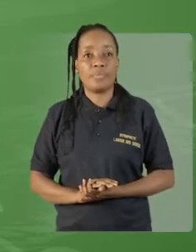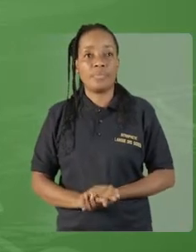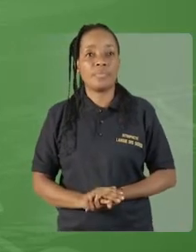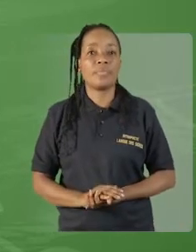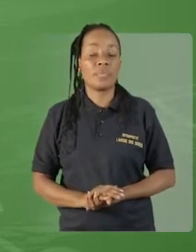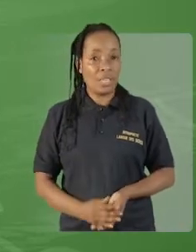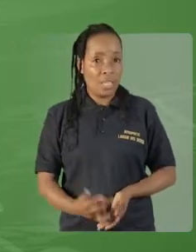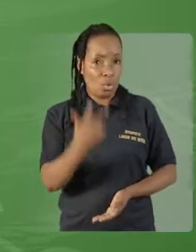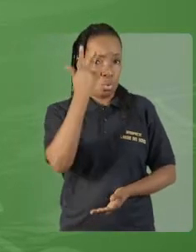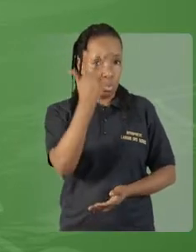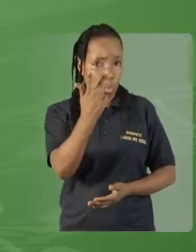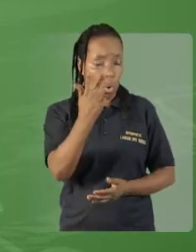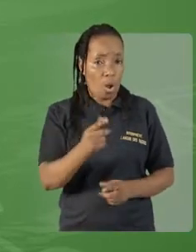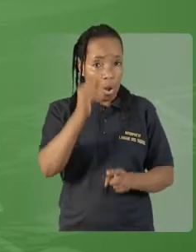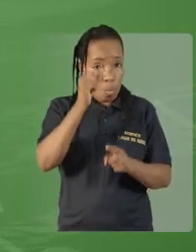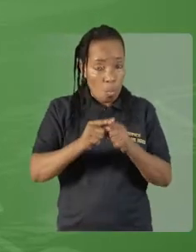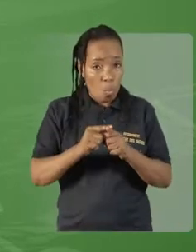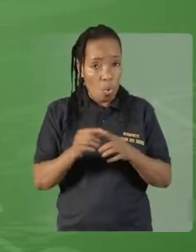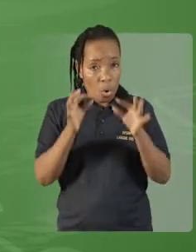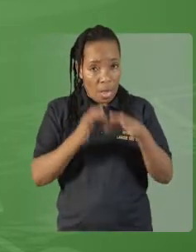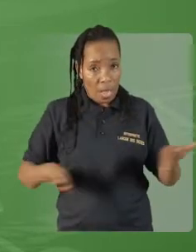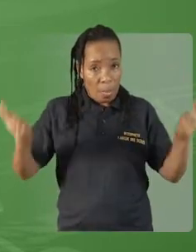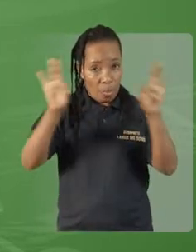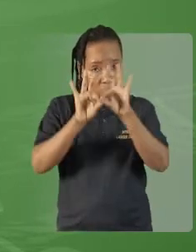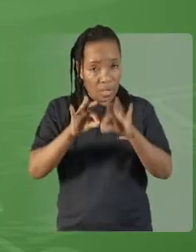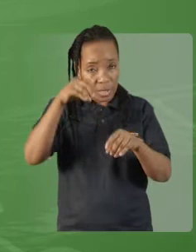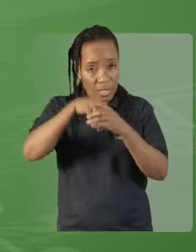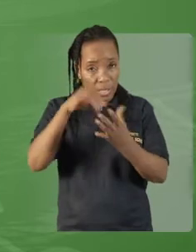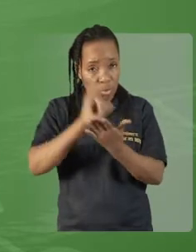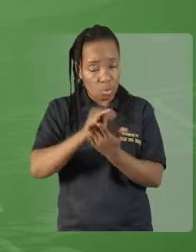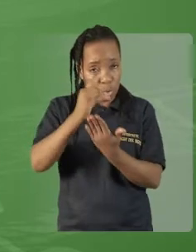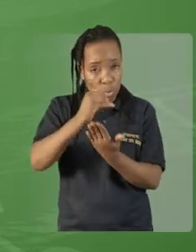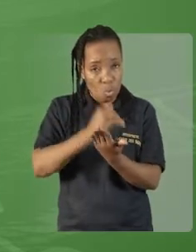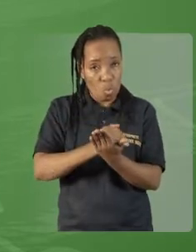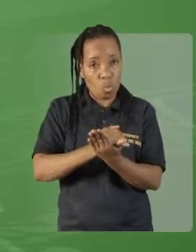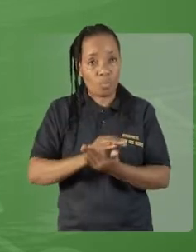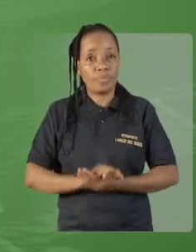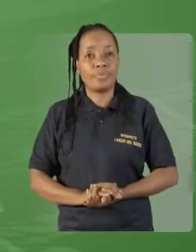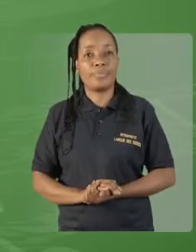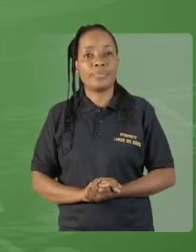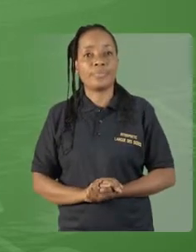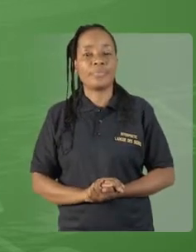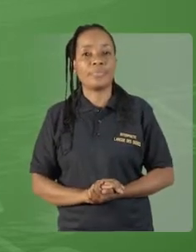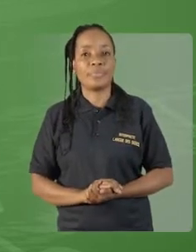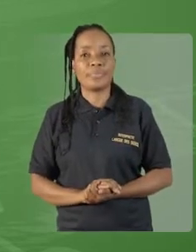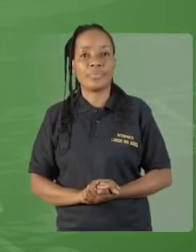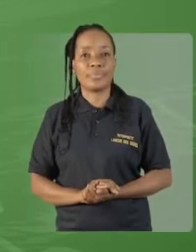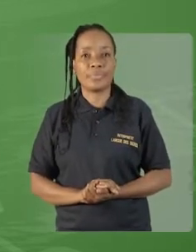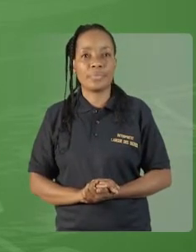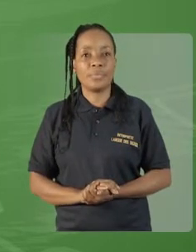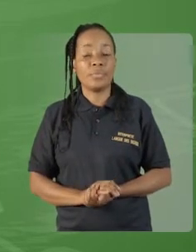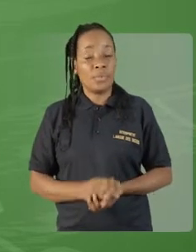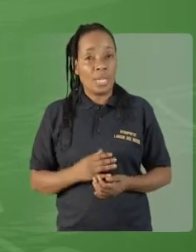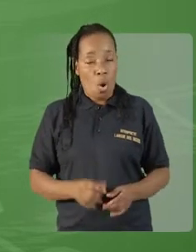Trois notions capitales nous permettront d'élucider cette leçon. Donc, comme contenu, nous